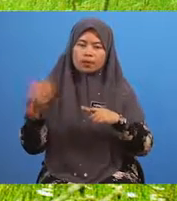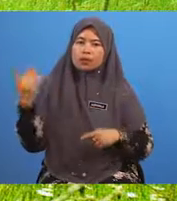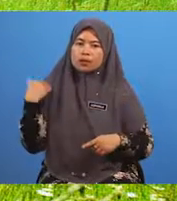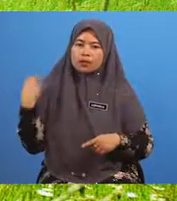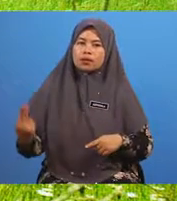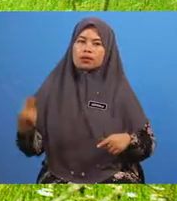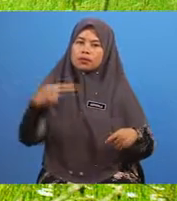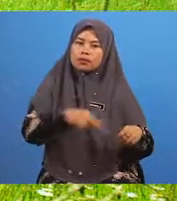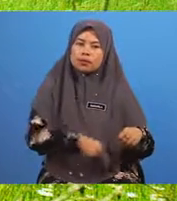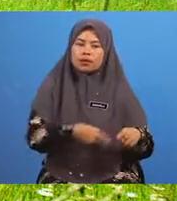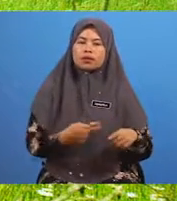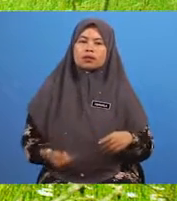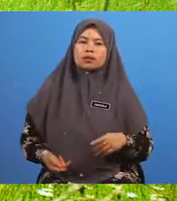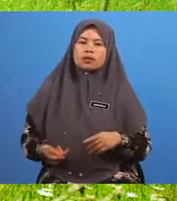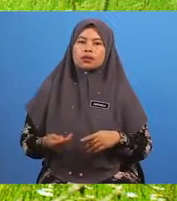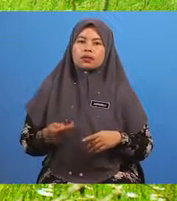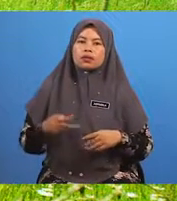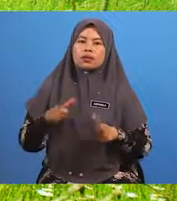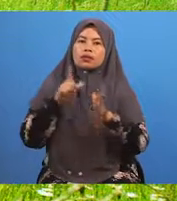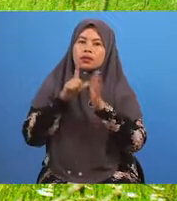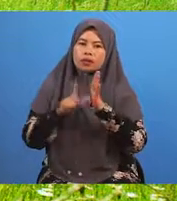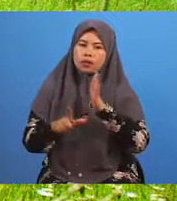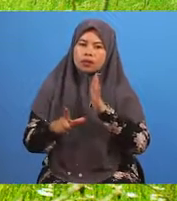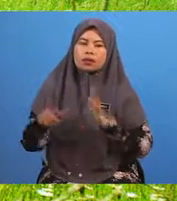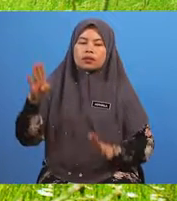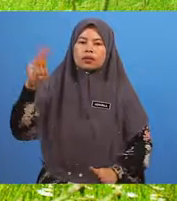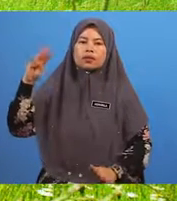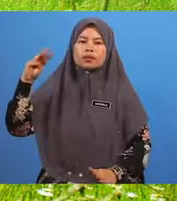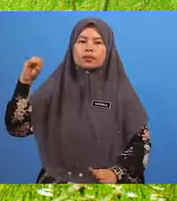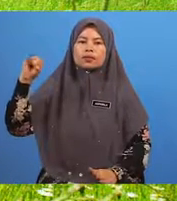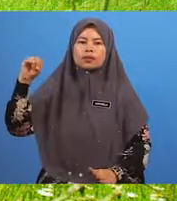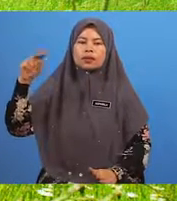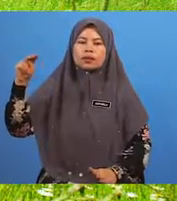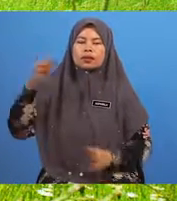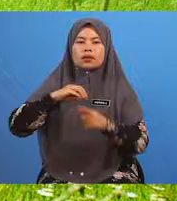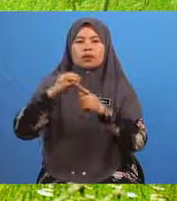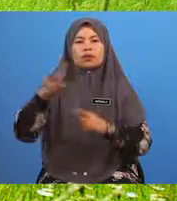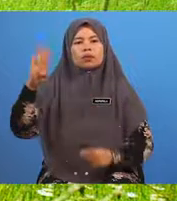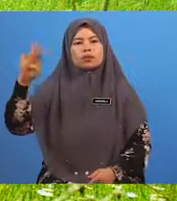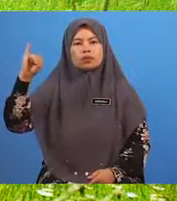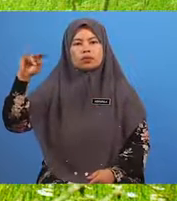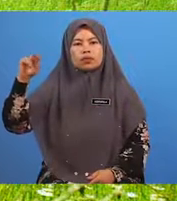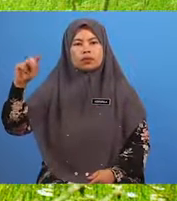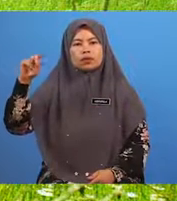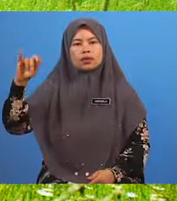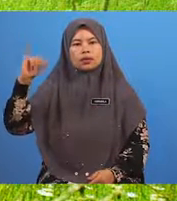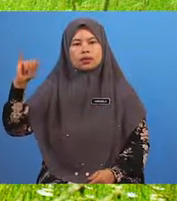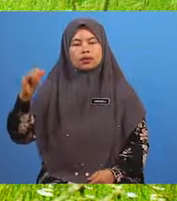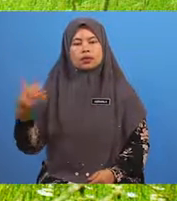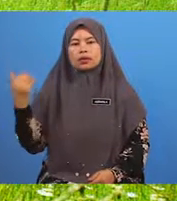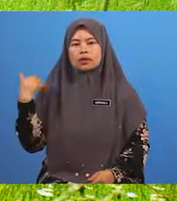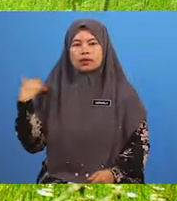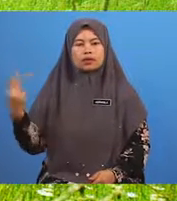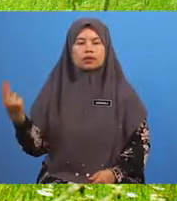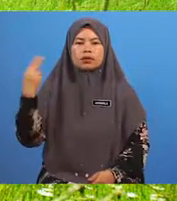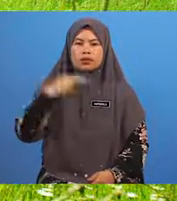larangan membin dan membintikan anak angkat kepada bapa angkat ini? Sudah tentulah banyak hikmah di sebalik larangan